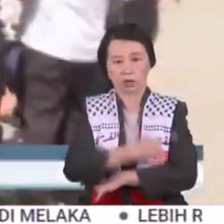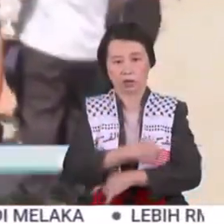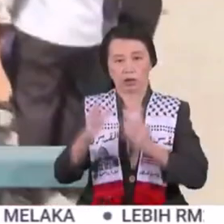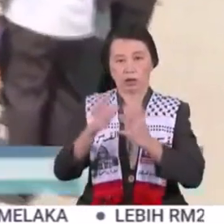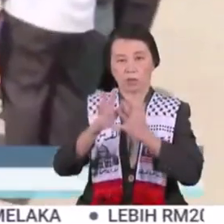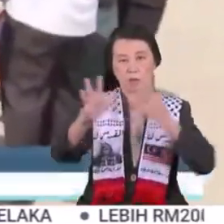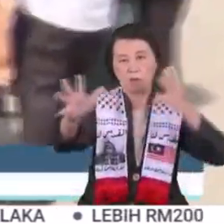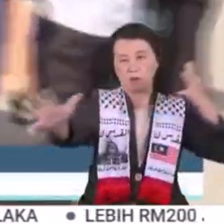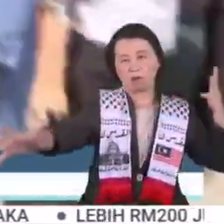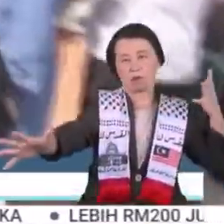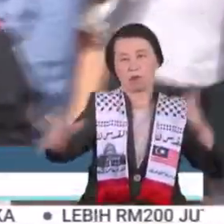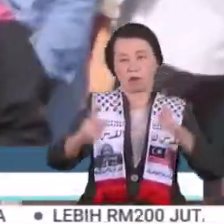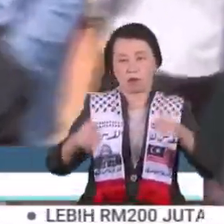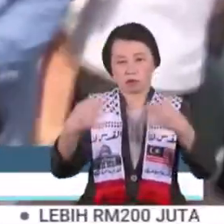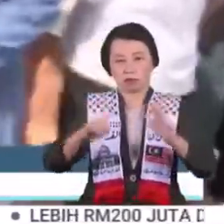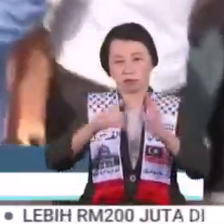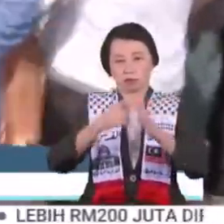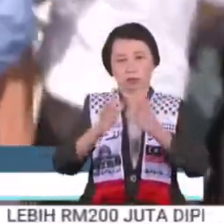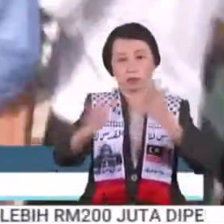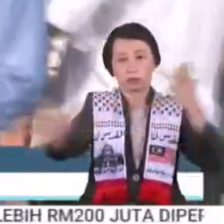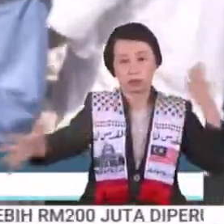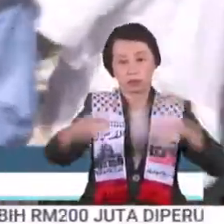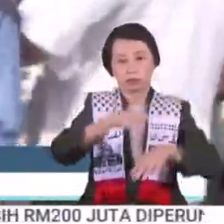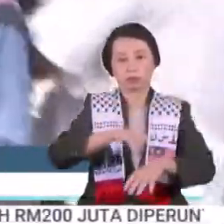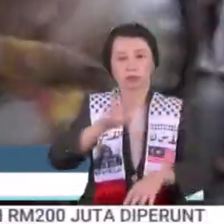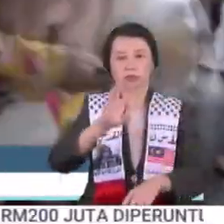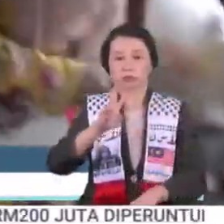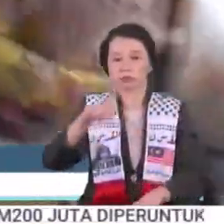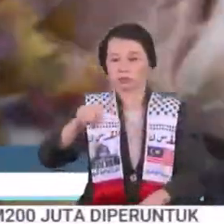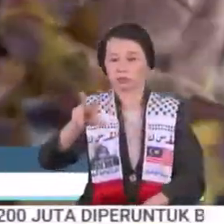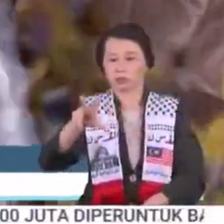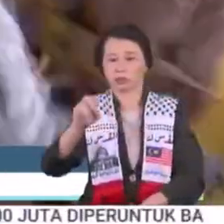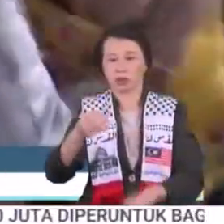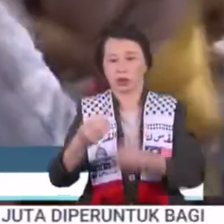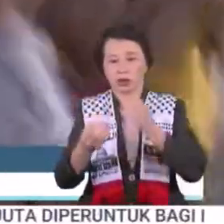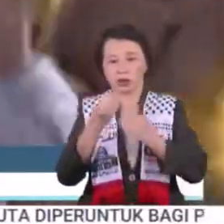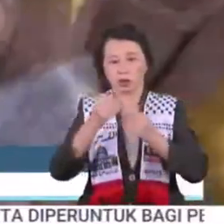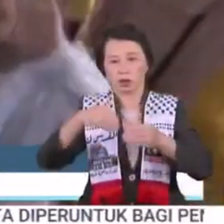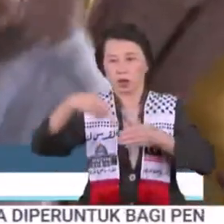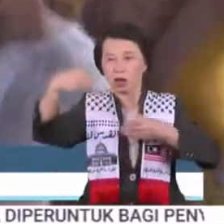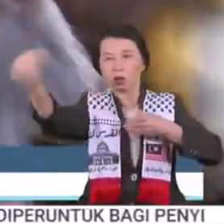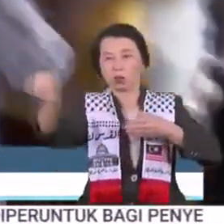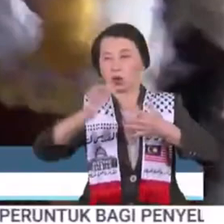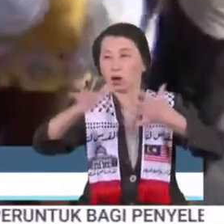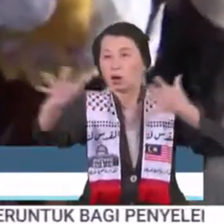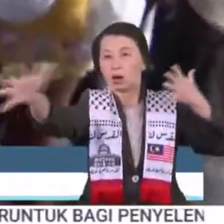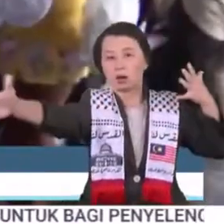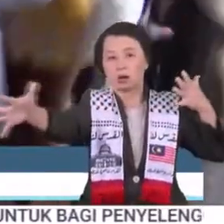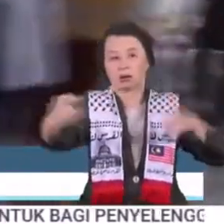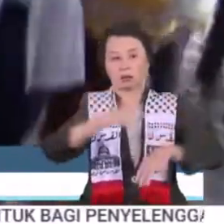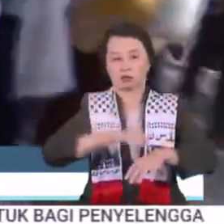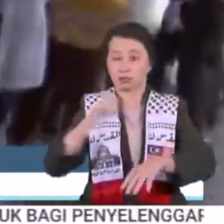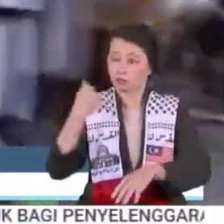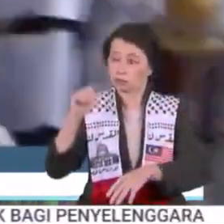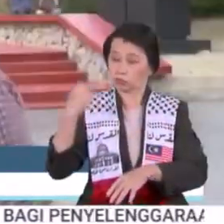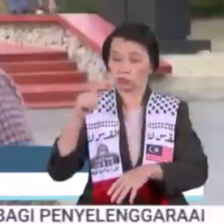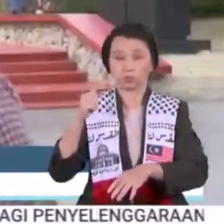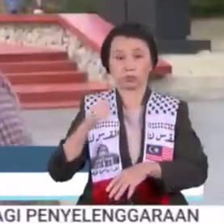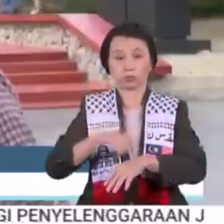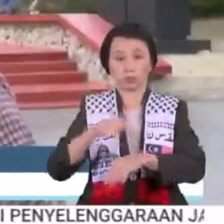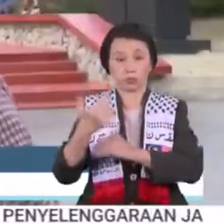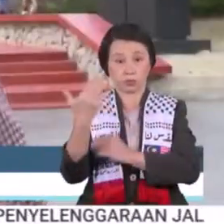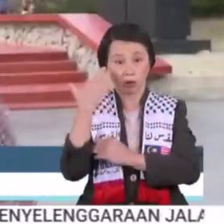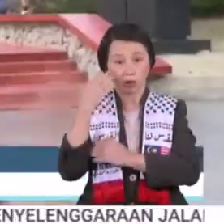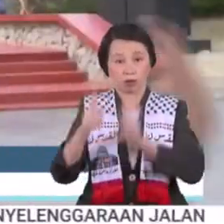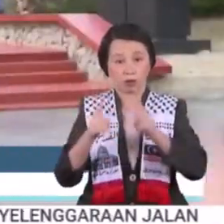beratur. Macam kita dah lihat tadi, orang dah beratur seawal jam 7.30 sehingga makan keluar jalan. So setakat pukul 10 memang orang dah